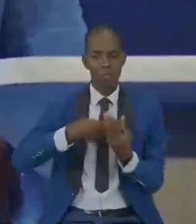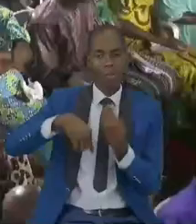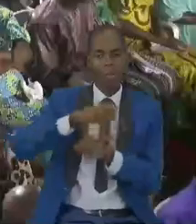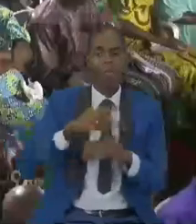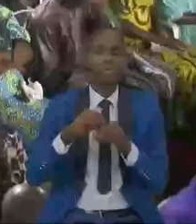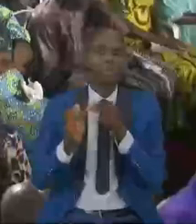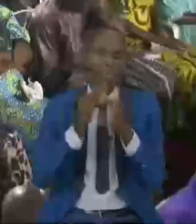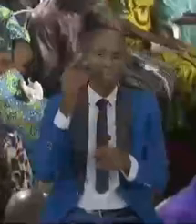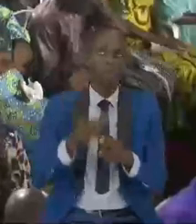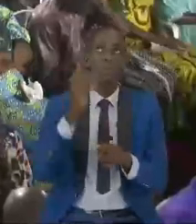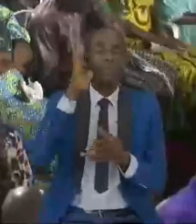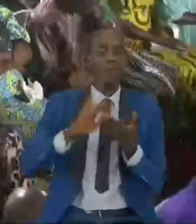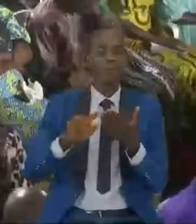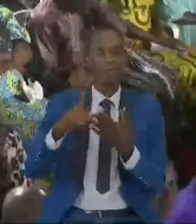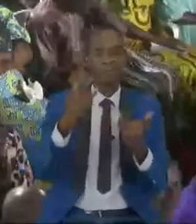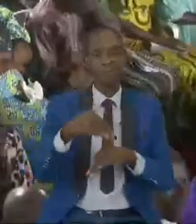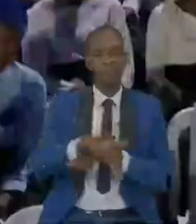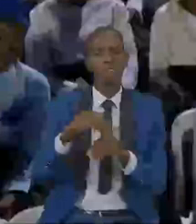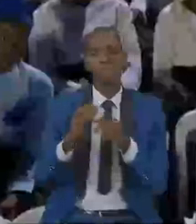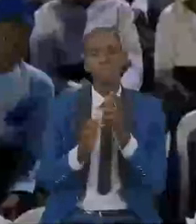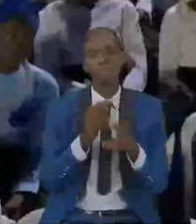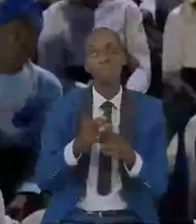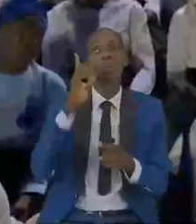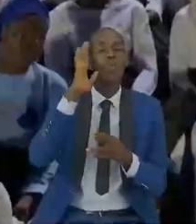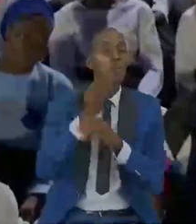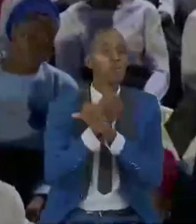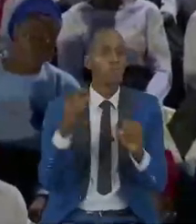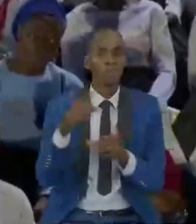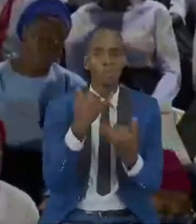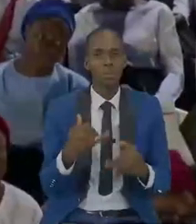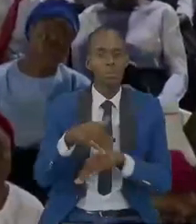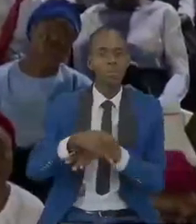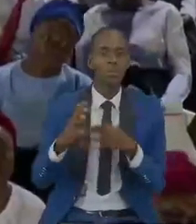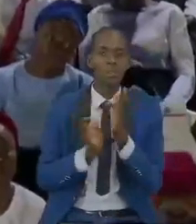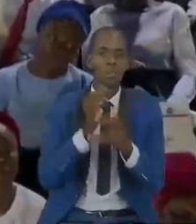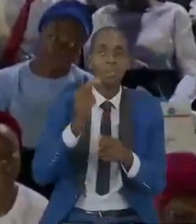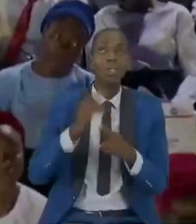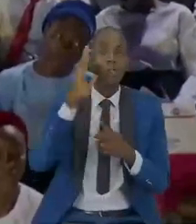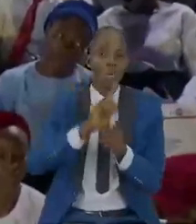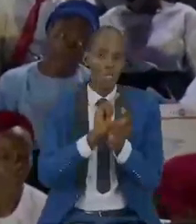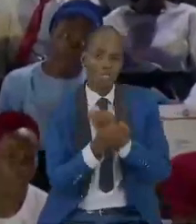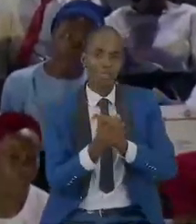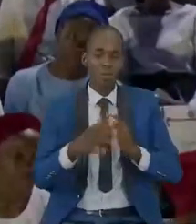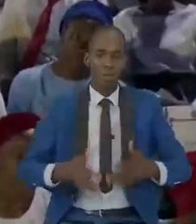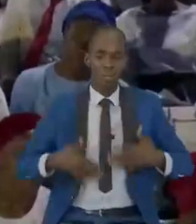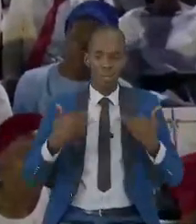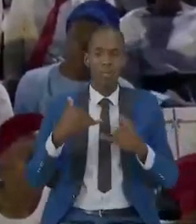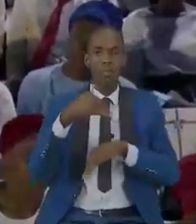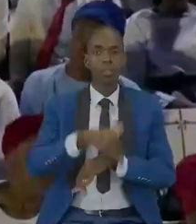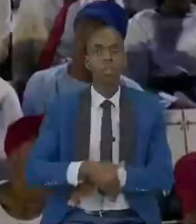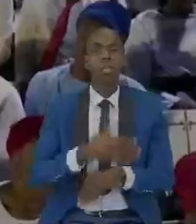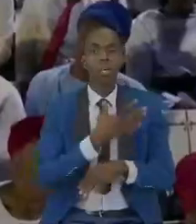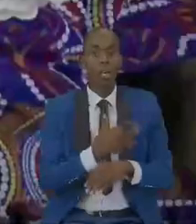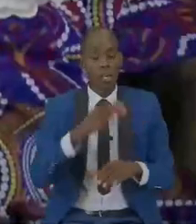totalement transformer ta vie. Il va te pardonner ce soir. Il va te sauver ce soir. Il va te transformer